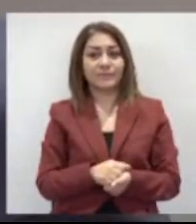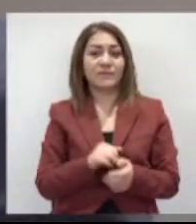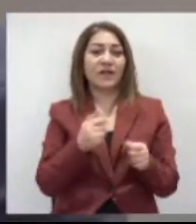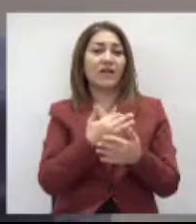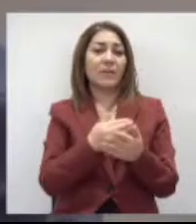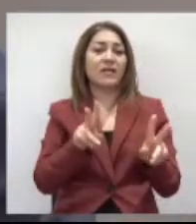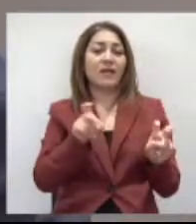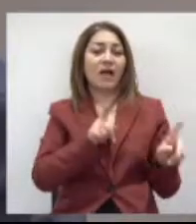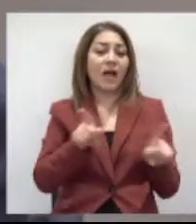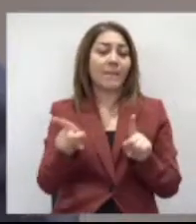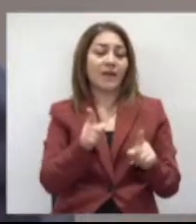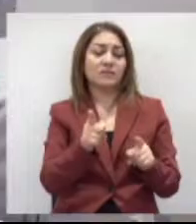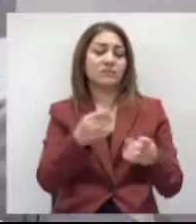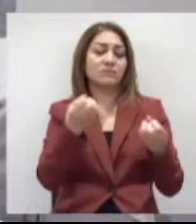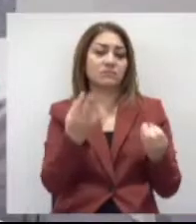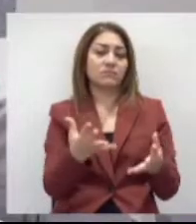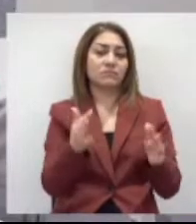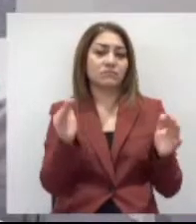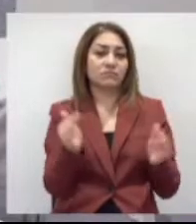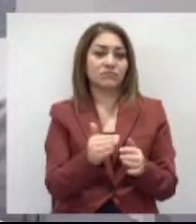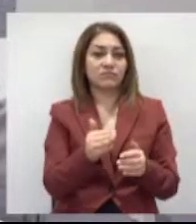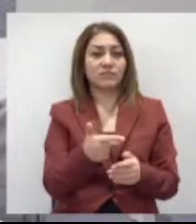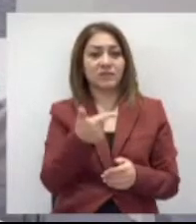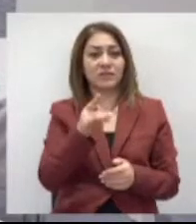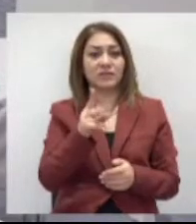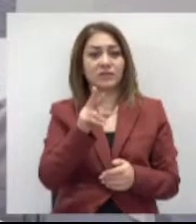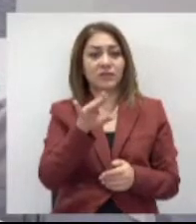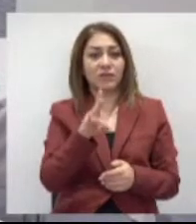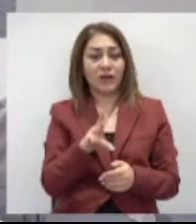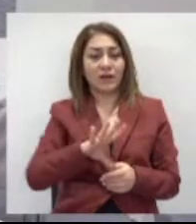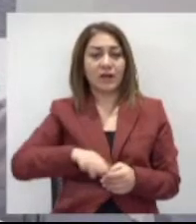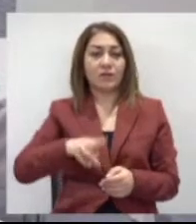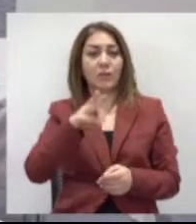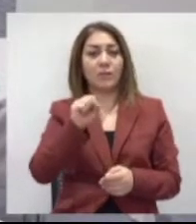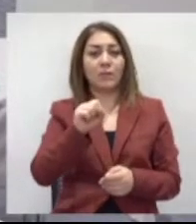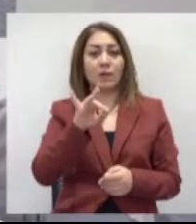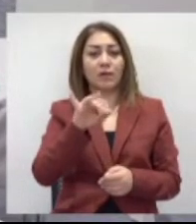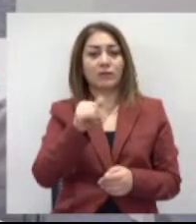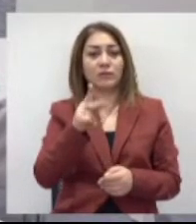թեմաներ, բայց սա ինքը ներառում է։ Տիկին Գրիգորյան, հետո պարոն Մարուկյան։